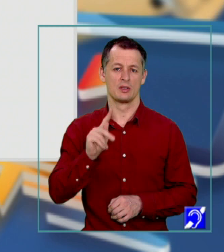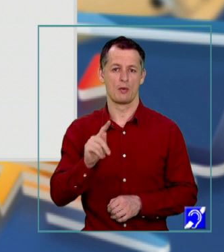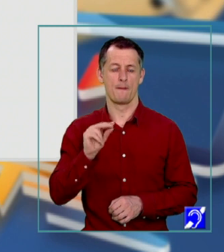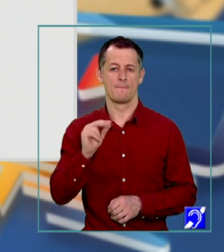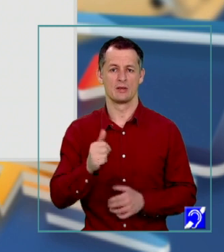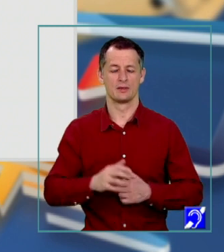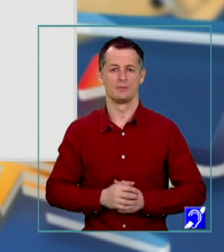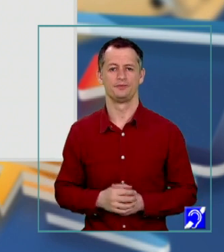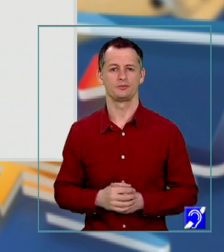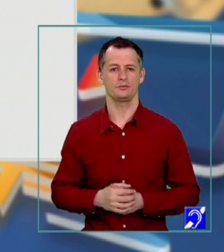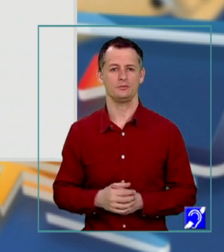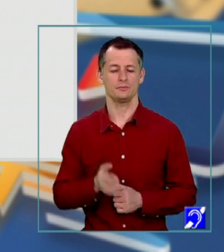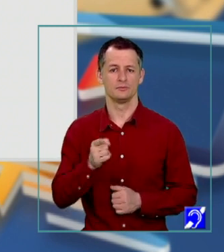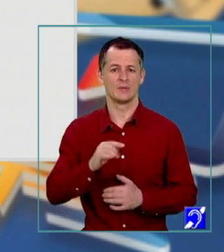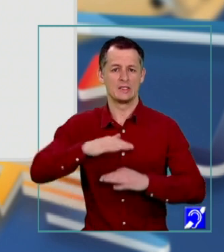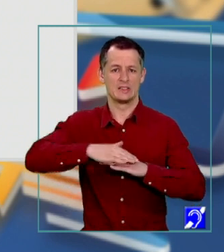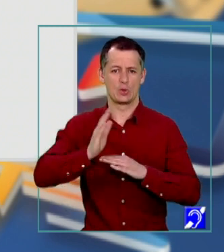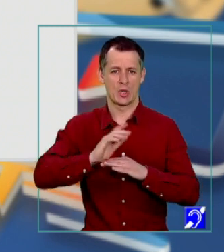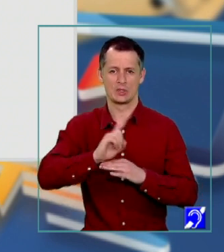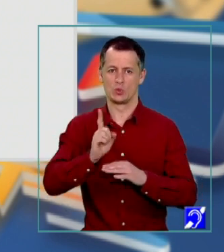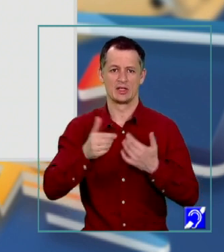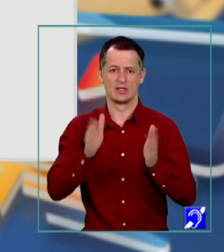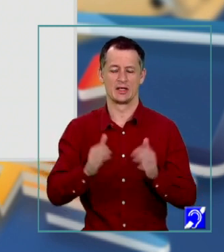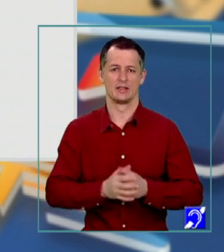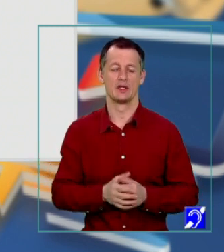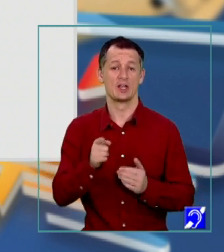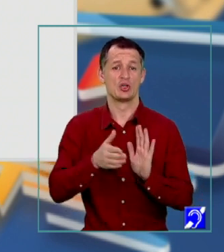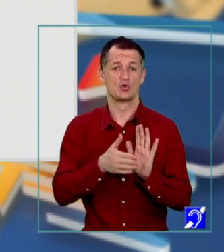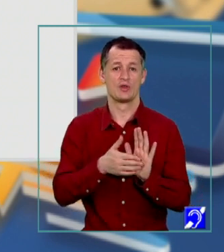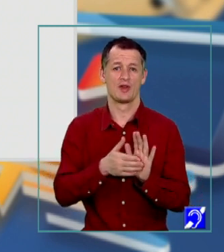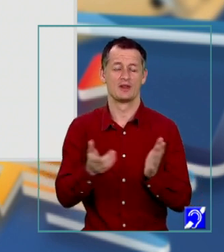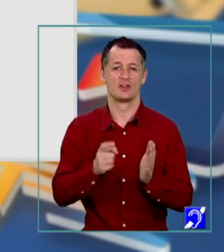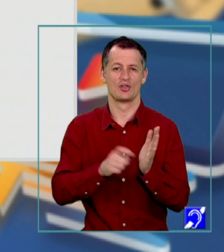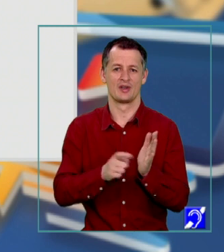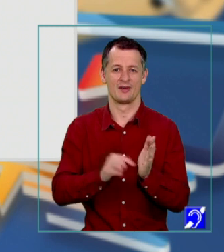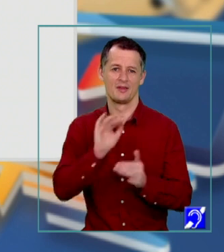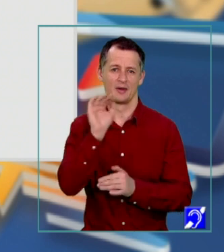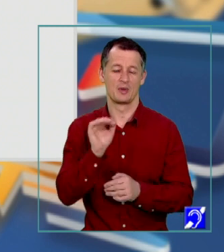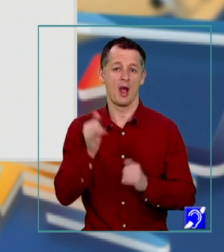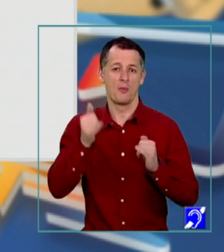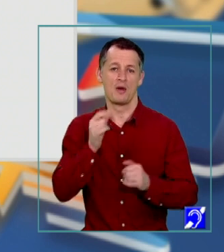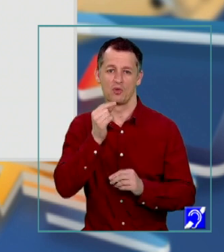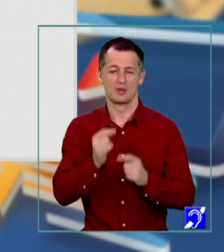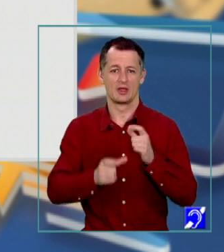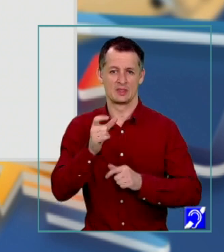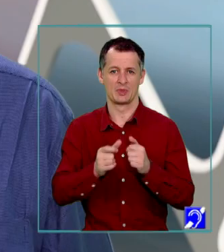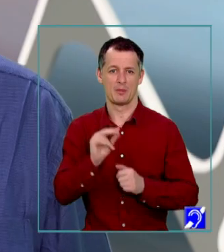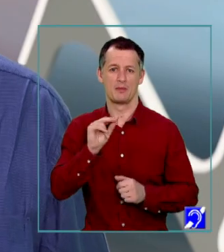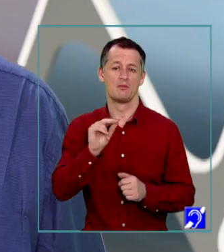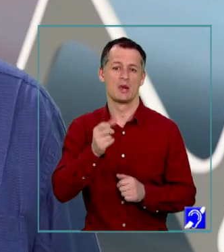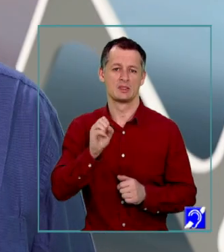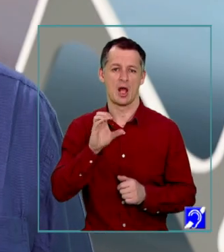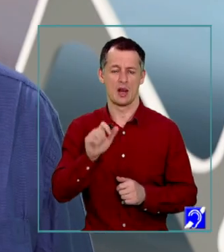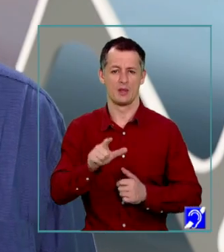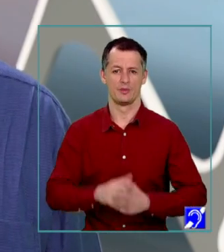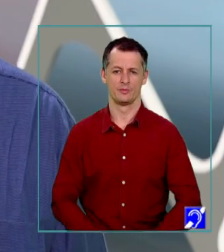supapa nu se va deschide. De fapt, aceasta este justificarea care vi se cere în întrebare. Și acum, pentru că tot am vorbit de pascal,